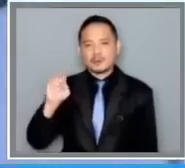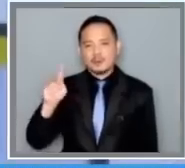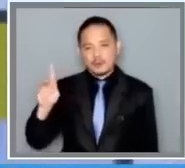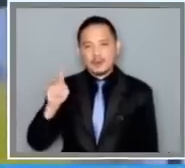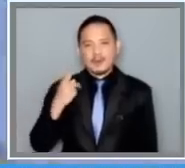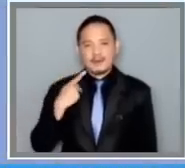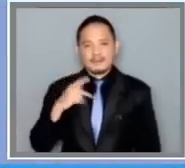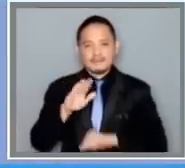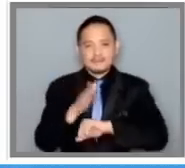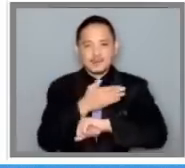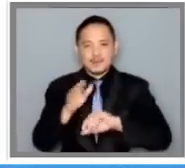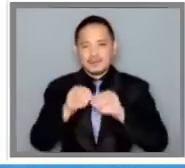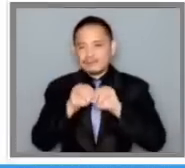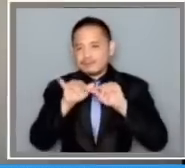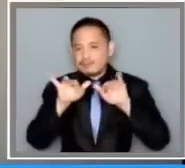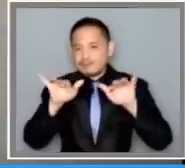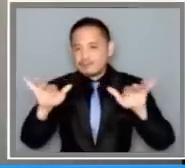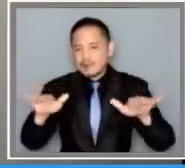3D.